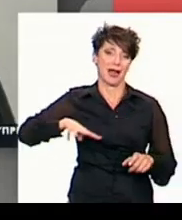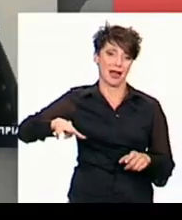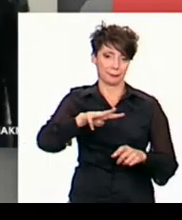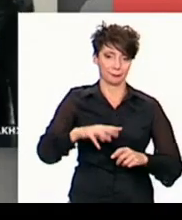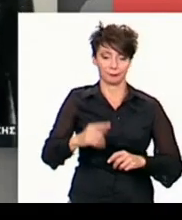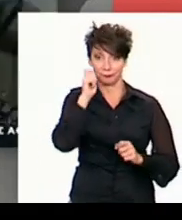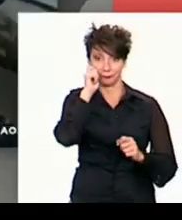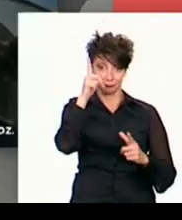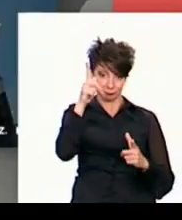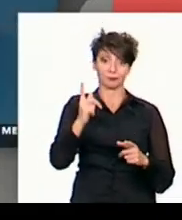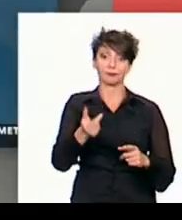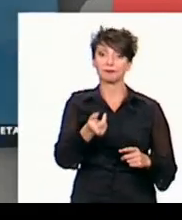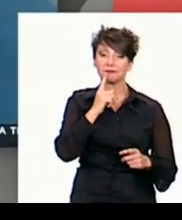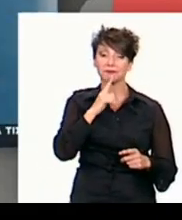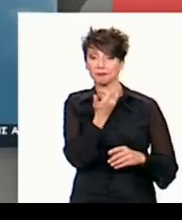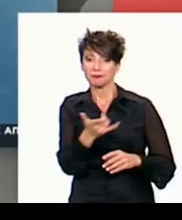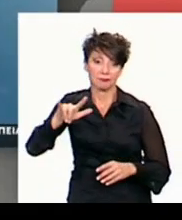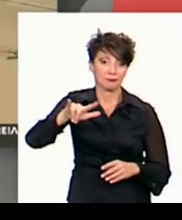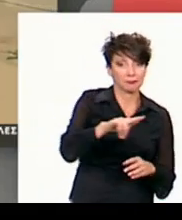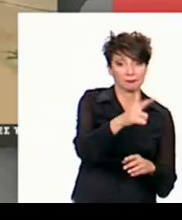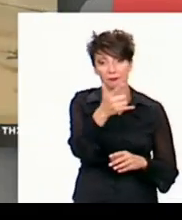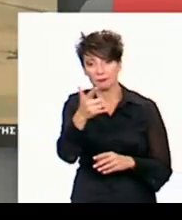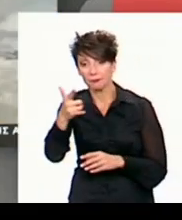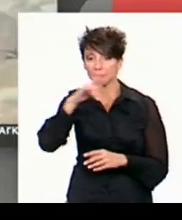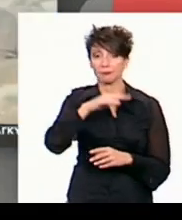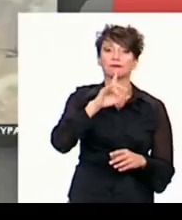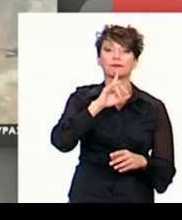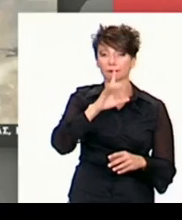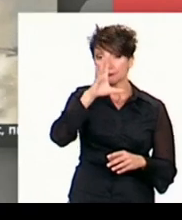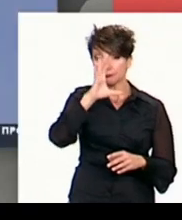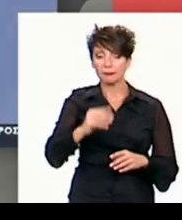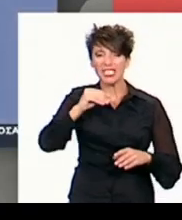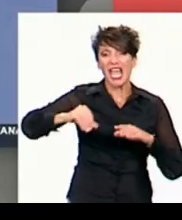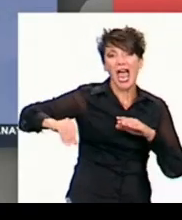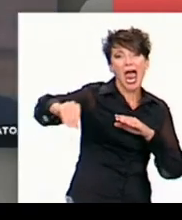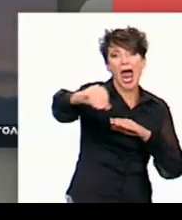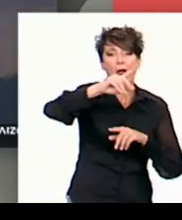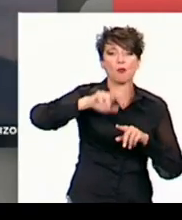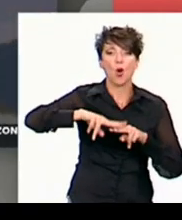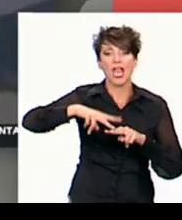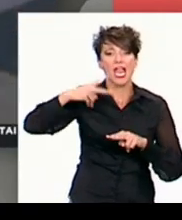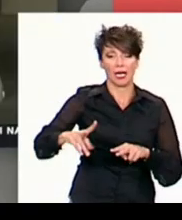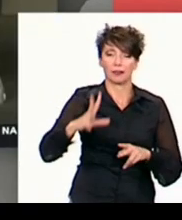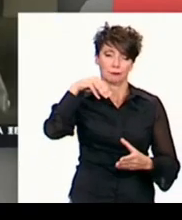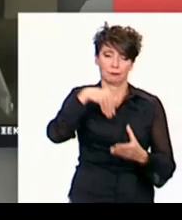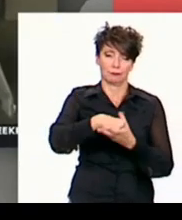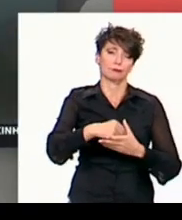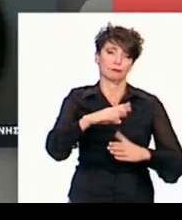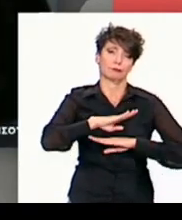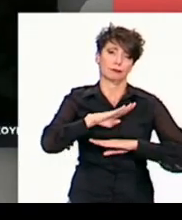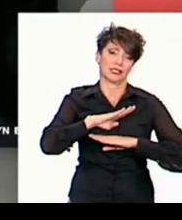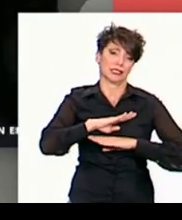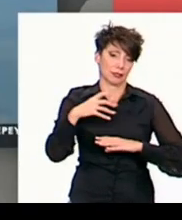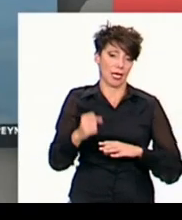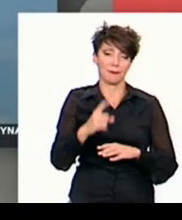Εντυπωσιακές είναι οι εικόνες από τη μεγάλη αεροπορική άσκηση Blue Flag, η οποία πραγματοποιείται στην έρημο Νεγκέφ στο Ισραήλ με συμμετοχή της πολεμικής μας αεροπορίας.